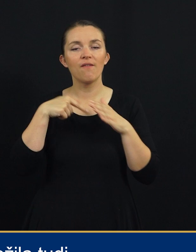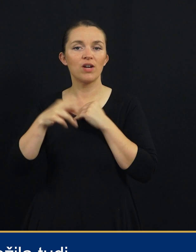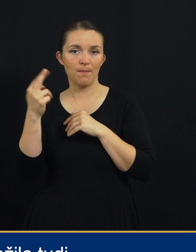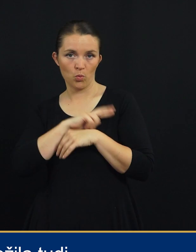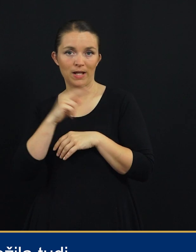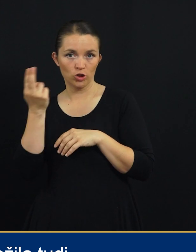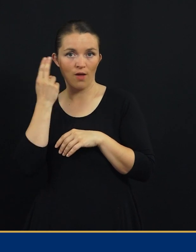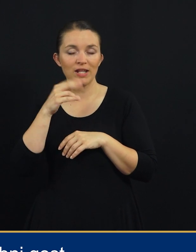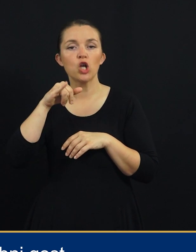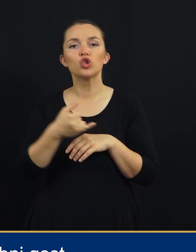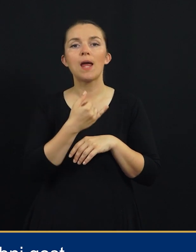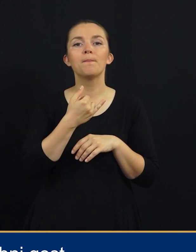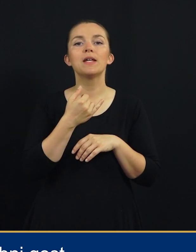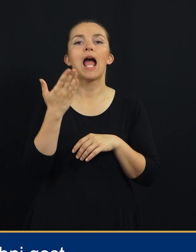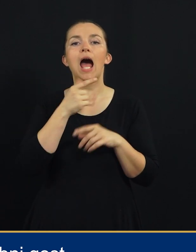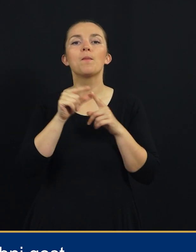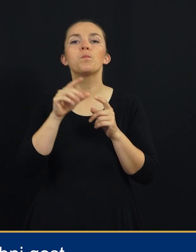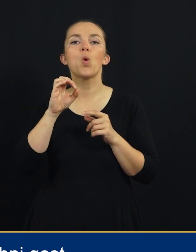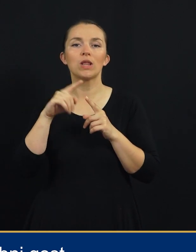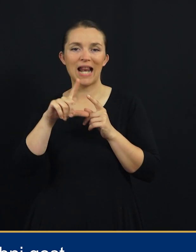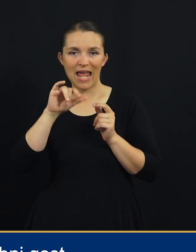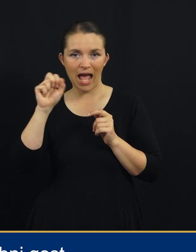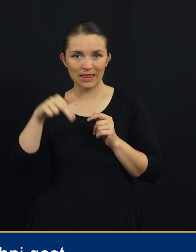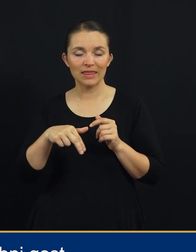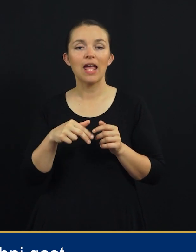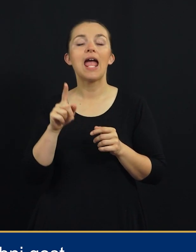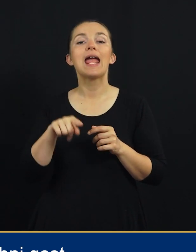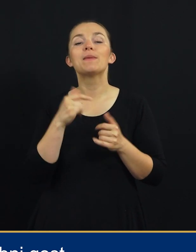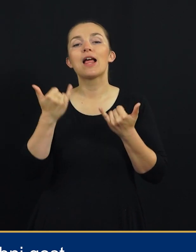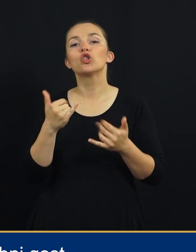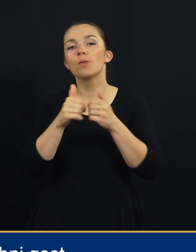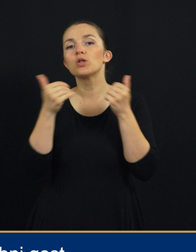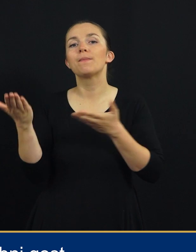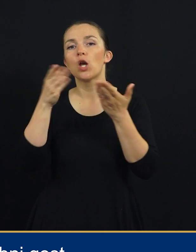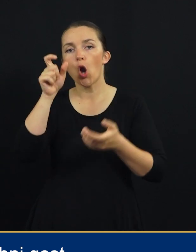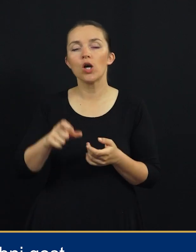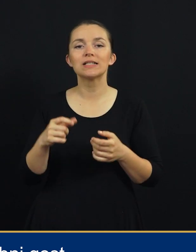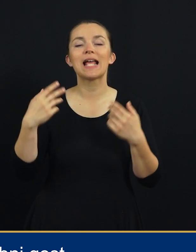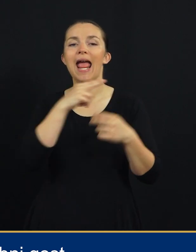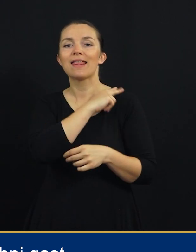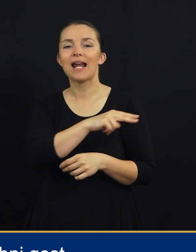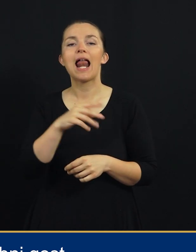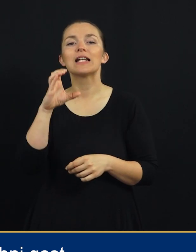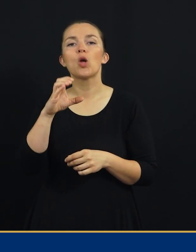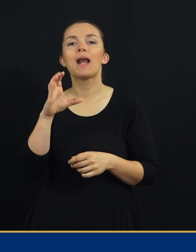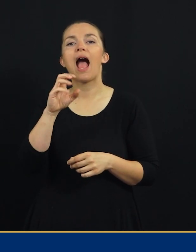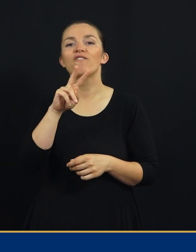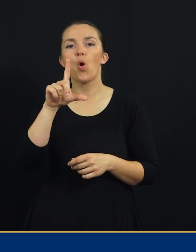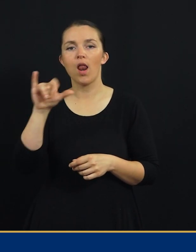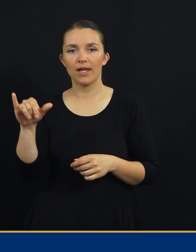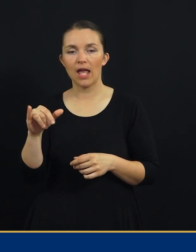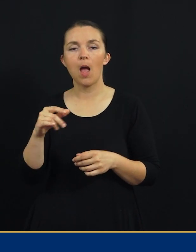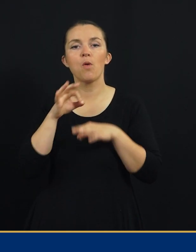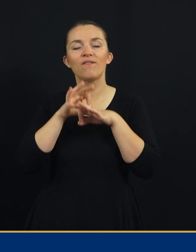Republiki Sloveniji Jamie Harputlian in letošnji posebni gost, general Christopher Cavoli,